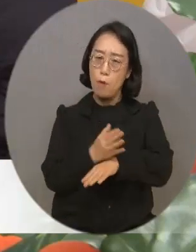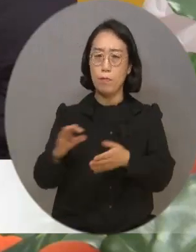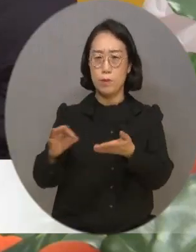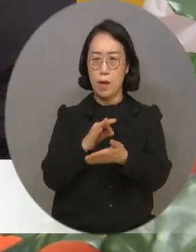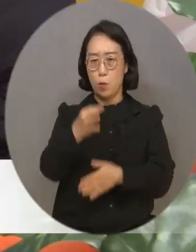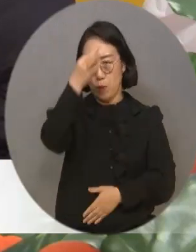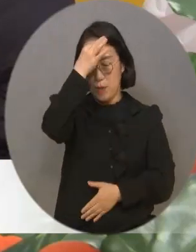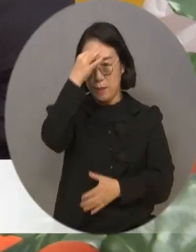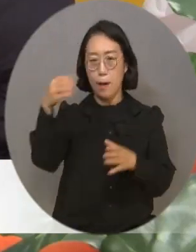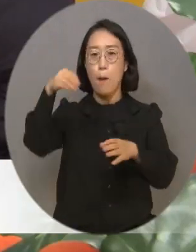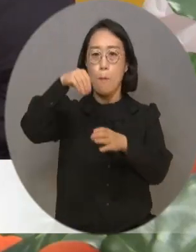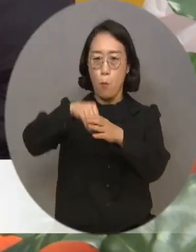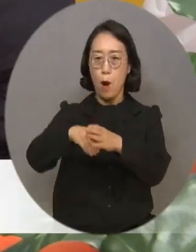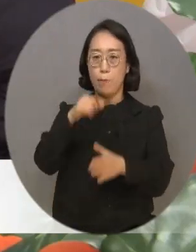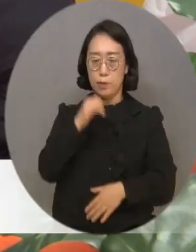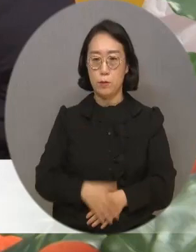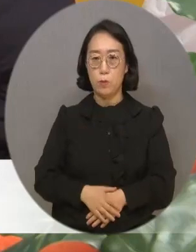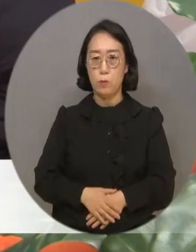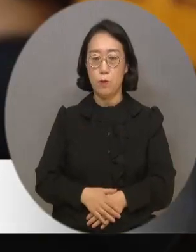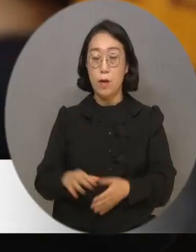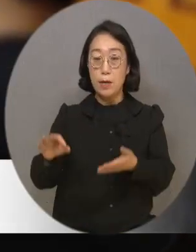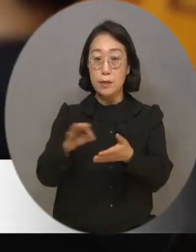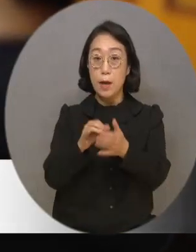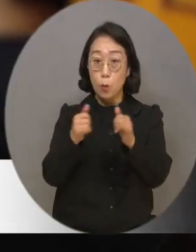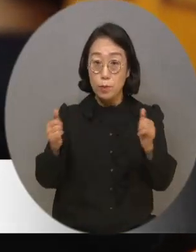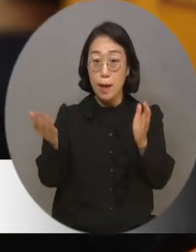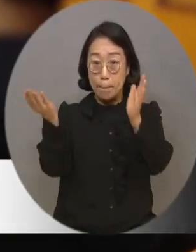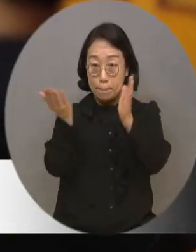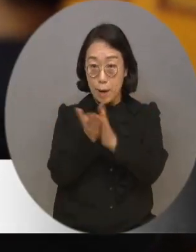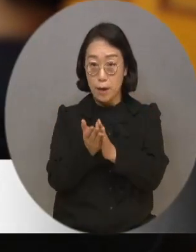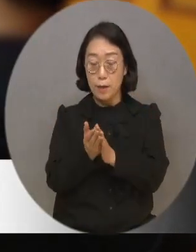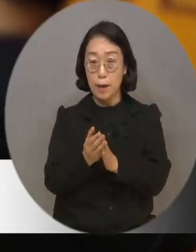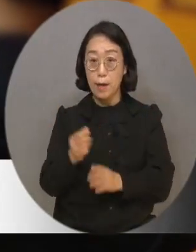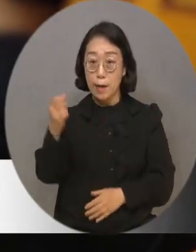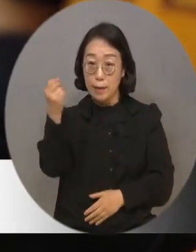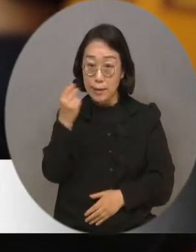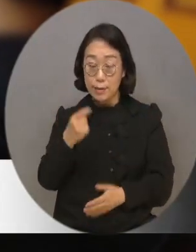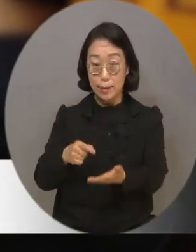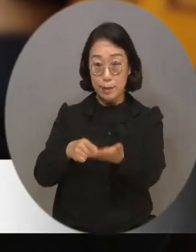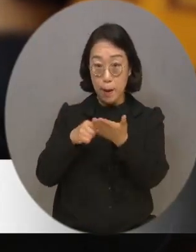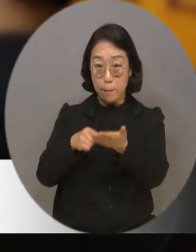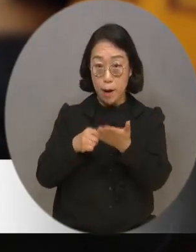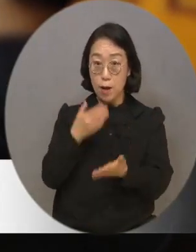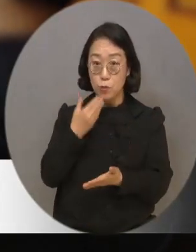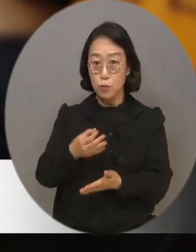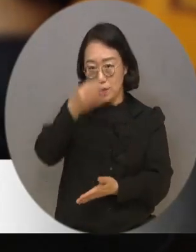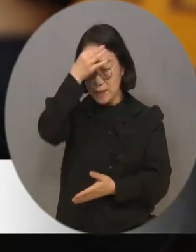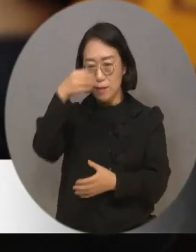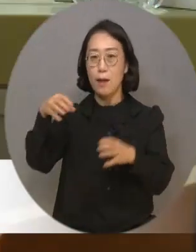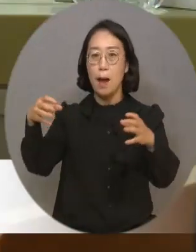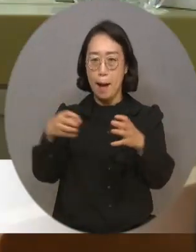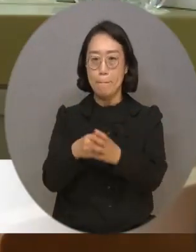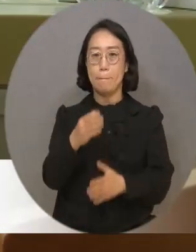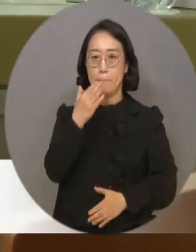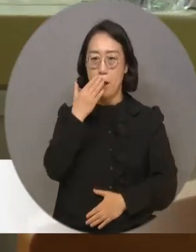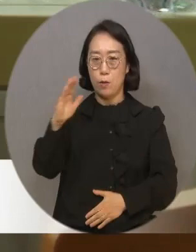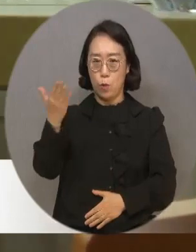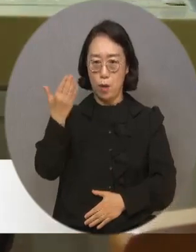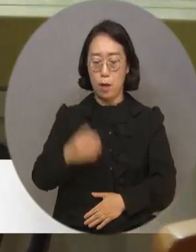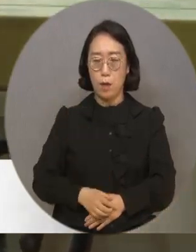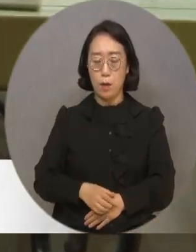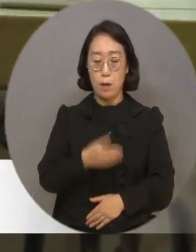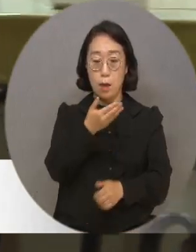내장돼 있습니다. 올해는 사용자 맞춤형 메뉴 즐겨찾기 기능이 새롭게 탑재됐습니다. 보급